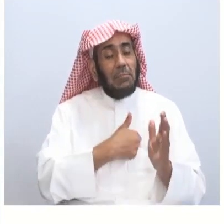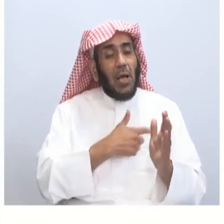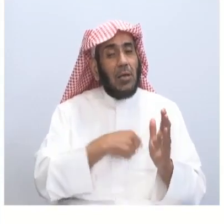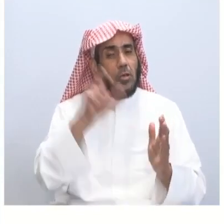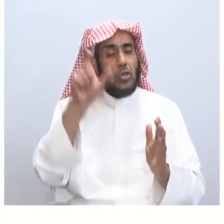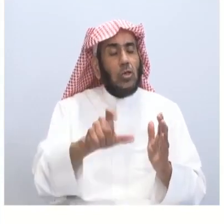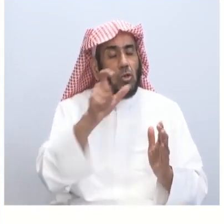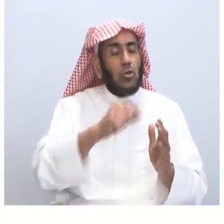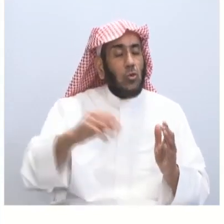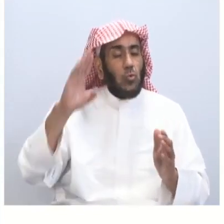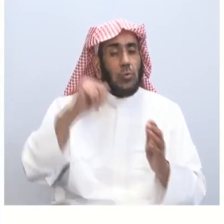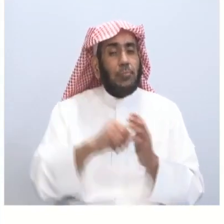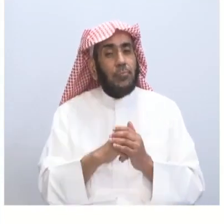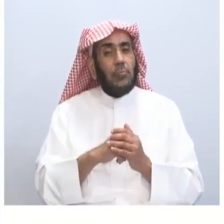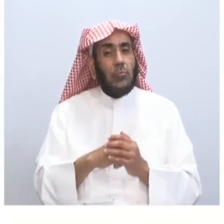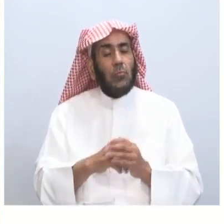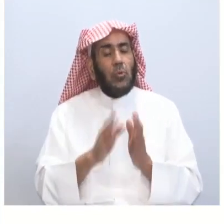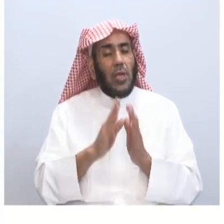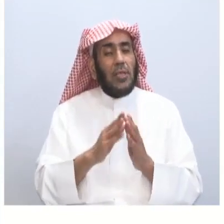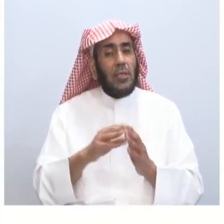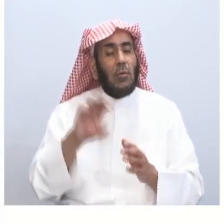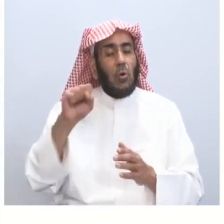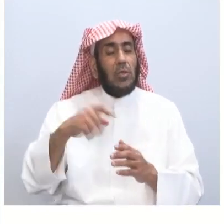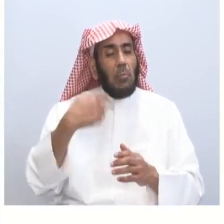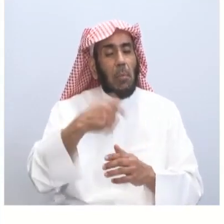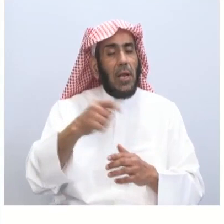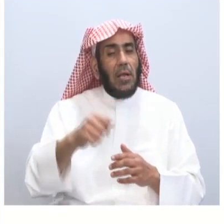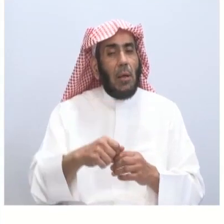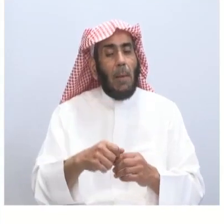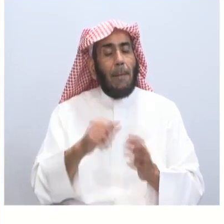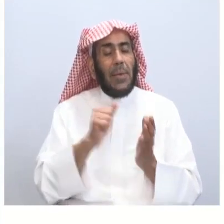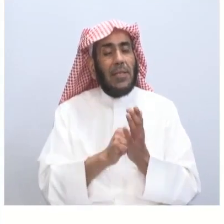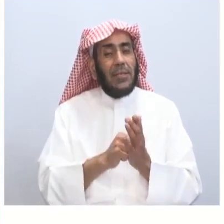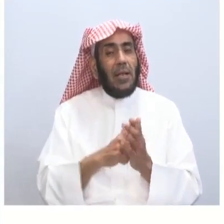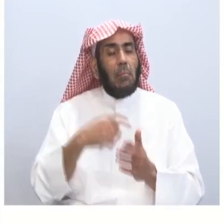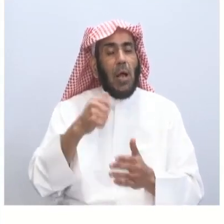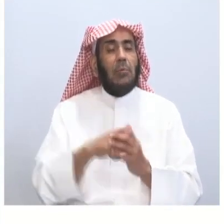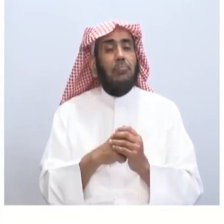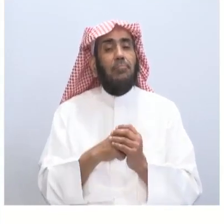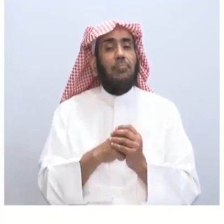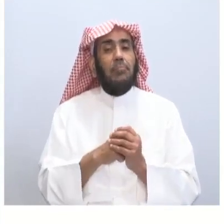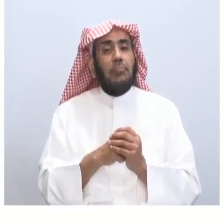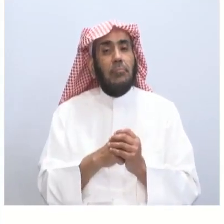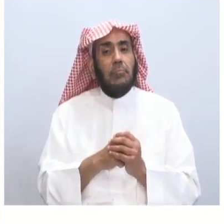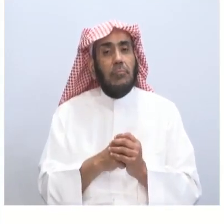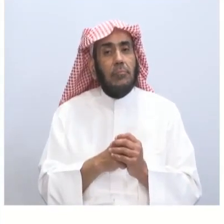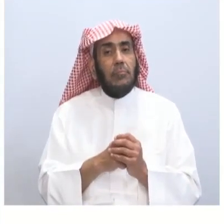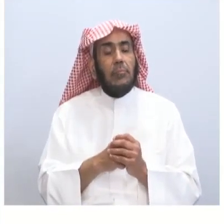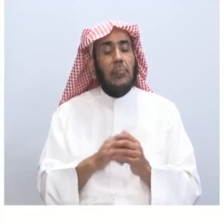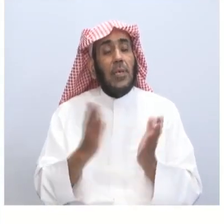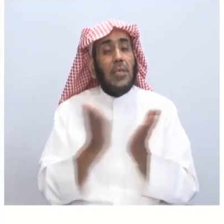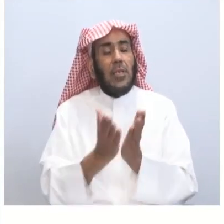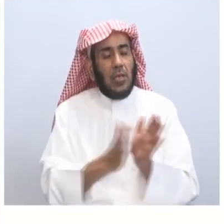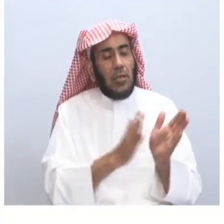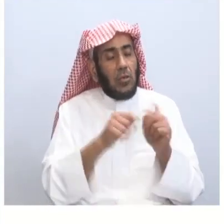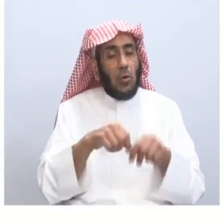اسماء الجنود وتحديد مخصصاتهم الماليه من بيت المال اما درسنا